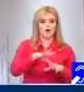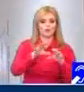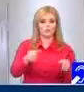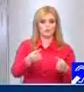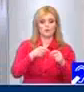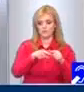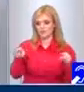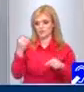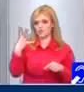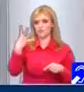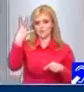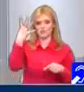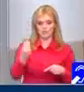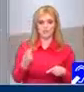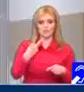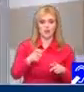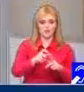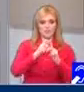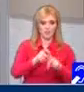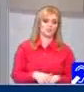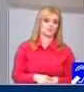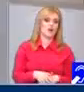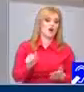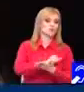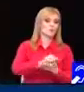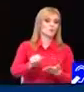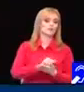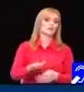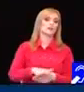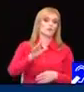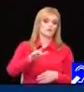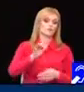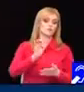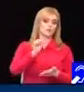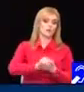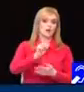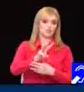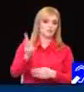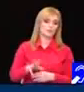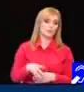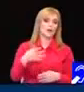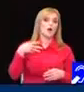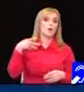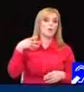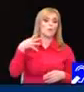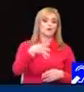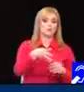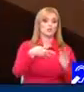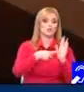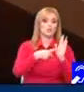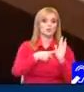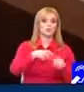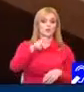de 14 zile pentru a răspunde. Între timp, petiția a fost lansată și online. Circa 4600 de persoane au